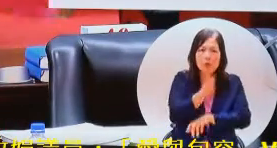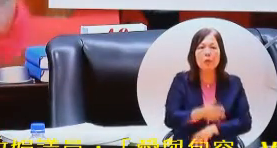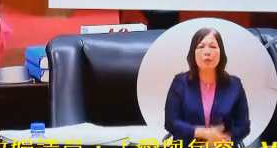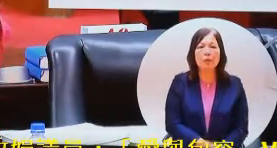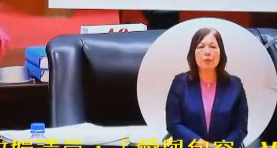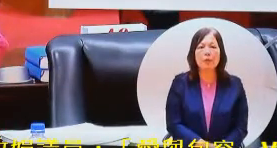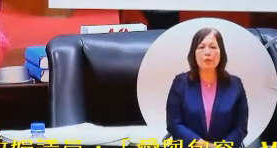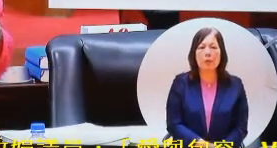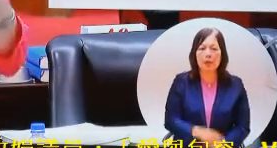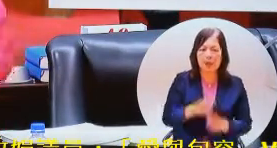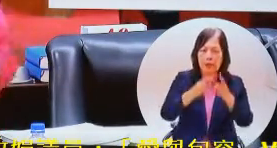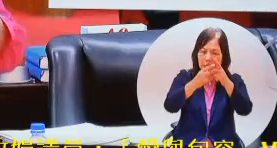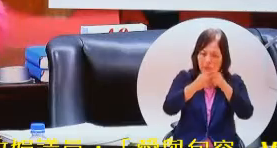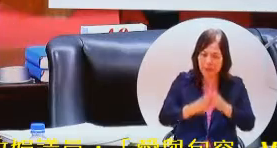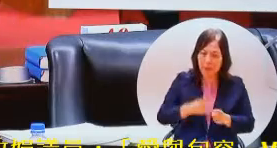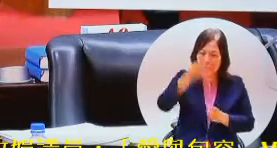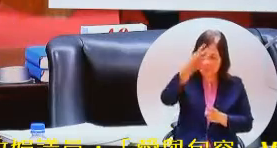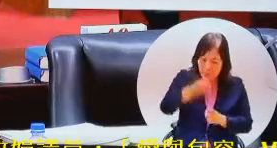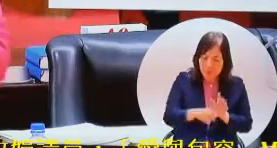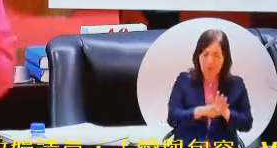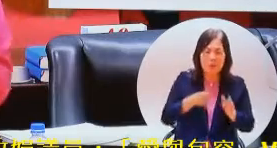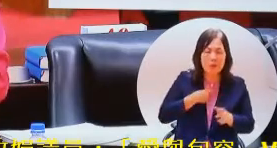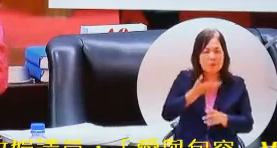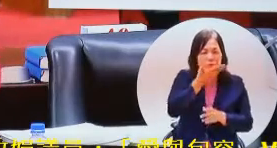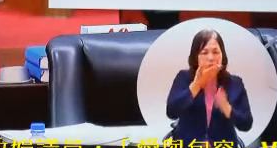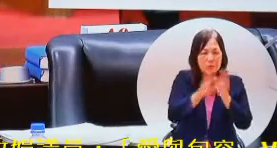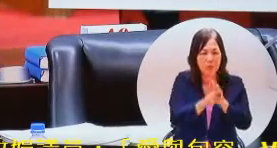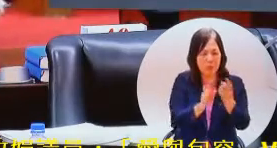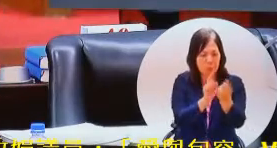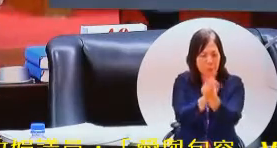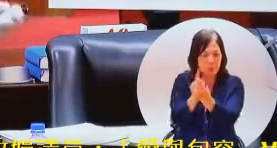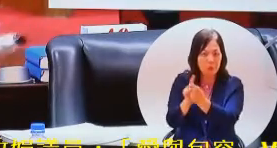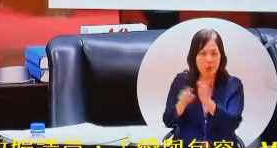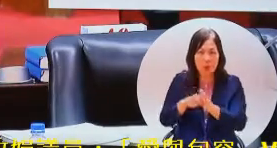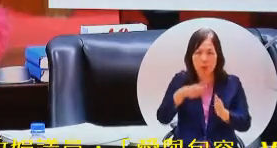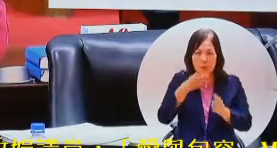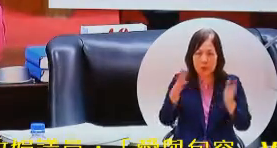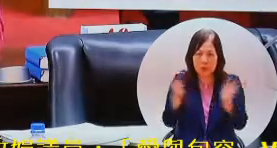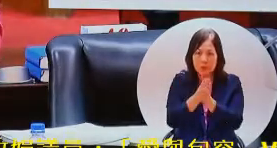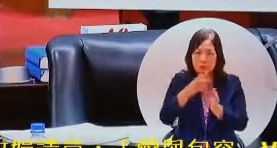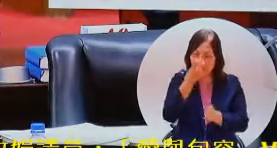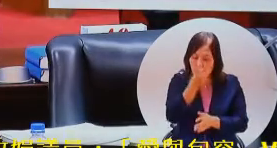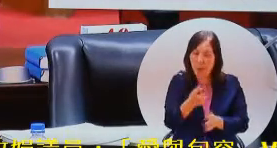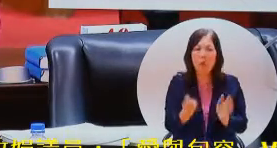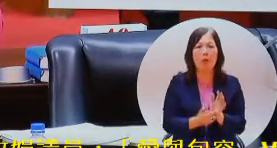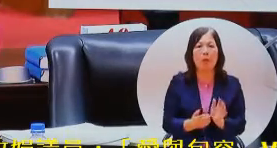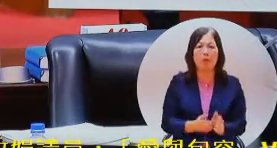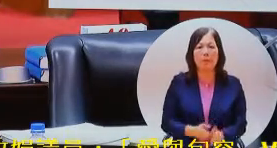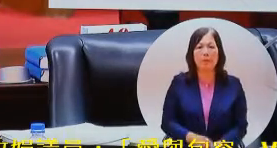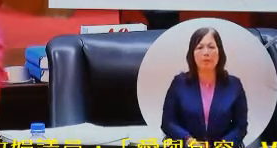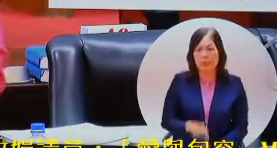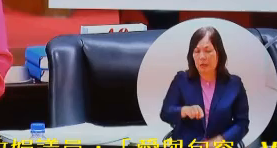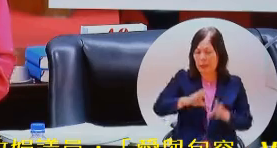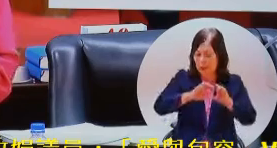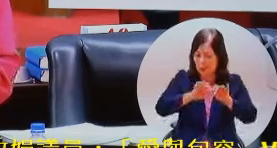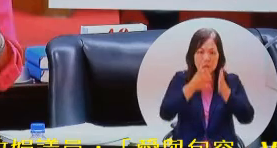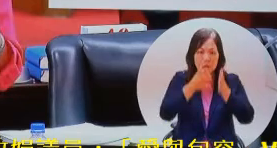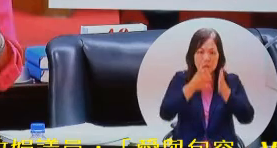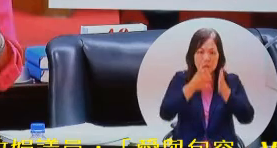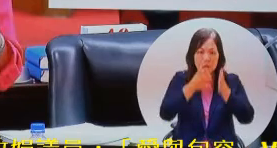次，包括我们试一下，包括我们公部门去会谈过，这一块也终于敲定要做国民运动中